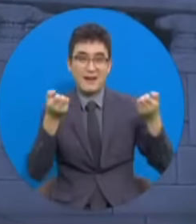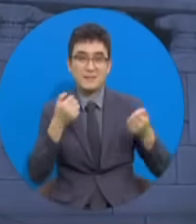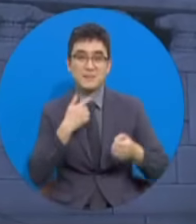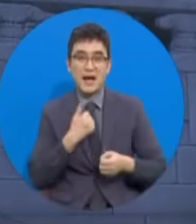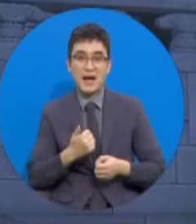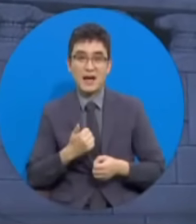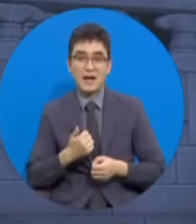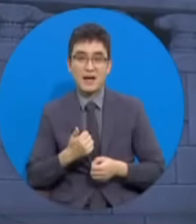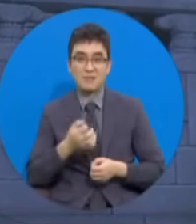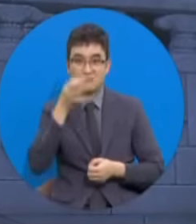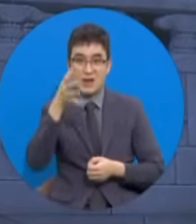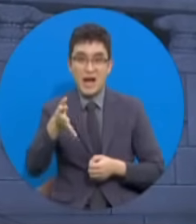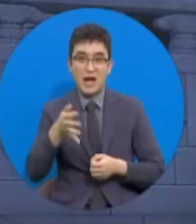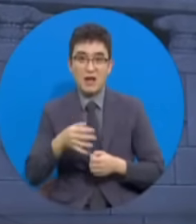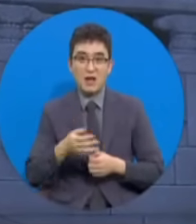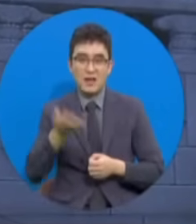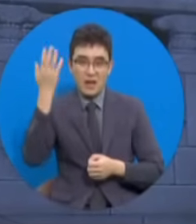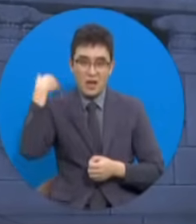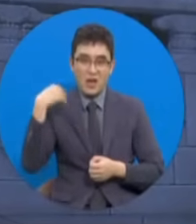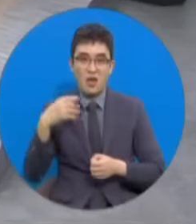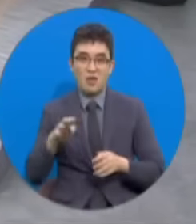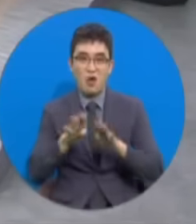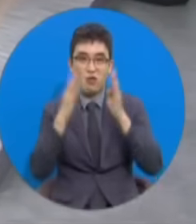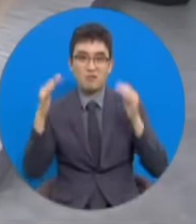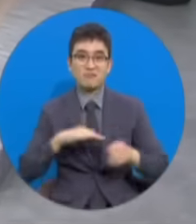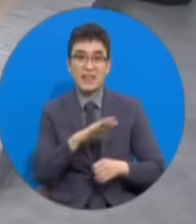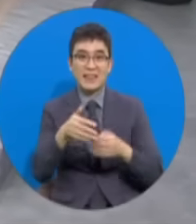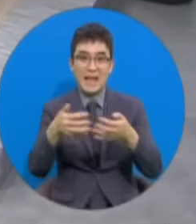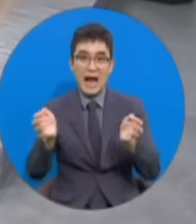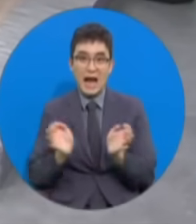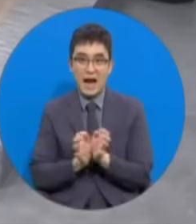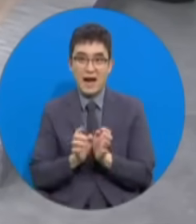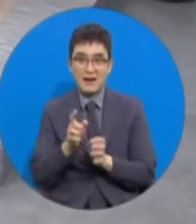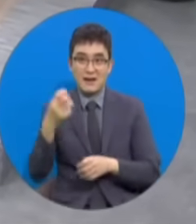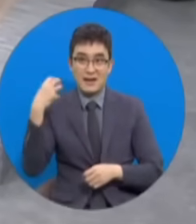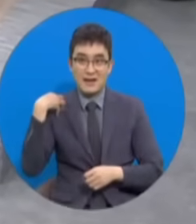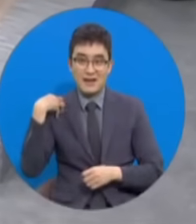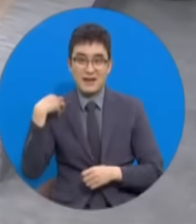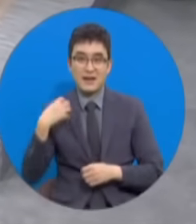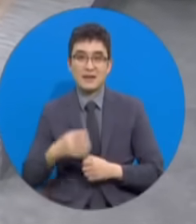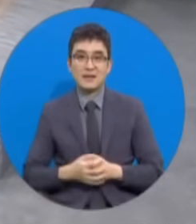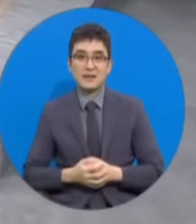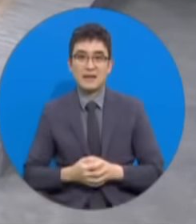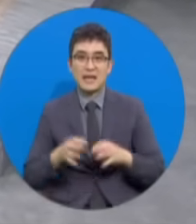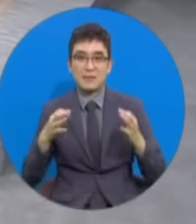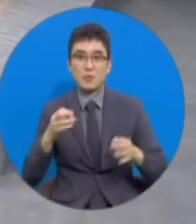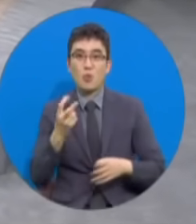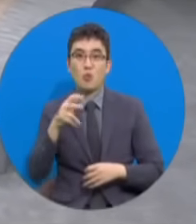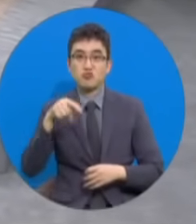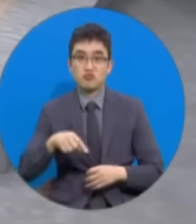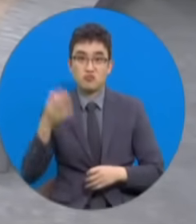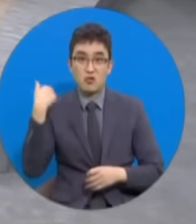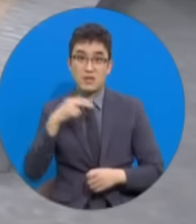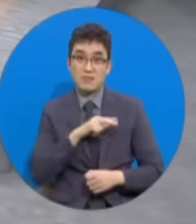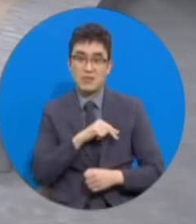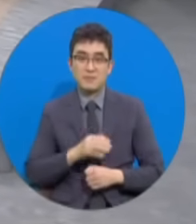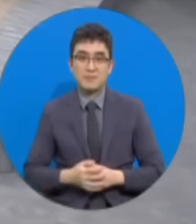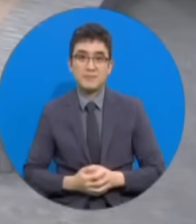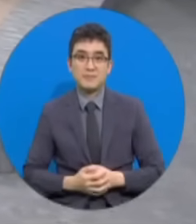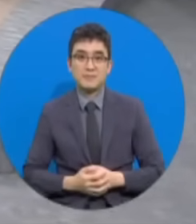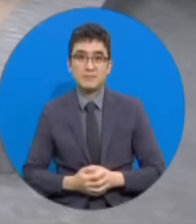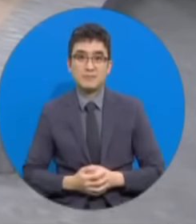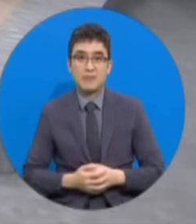말하면 열린 우리당이 쪼개질 위기 직전에 당 사수파로 강하게 활약했던 당사수 전문가 김영주 의원님. 네.